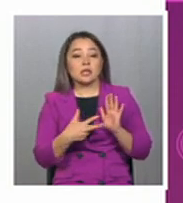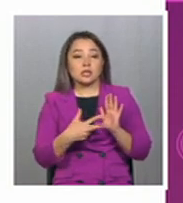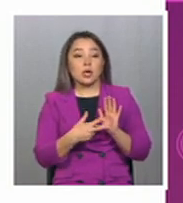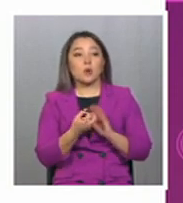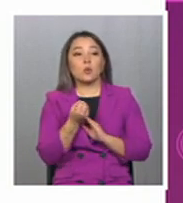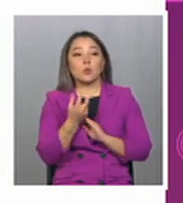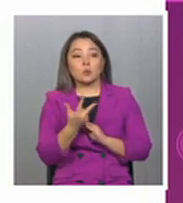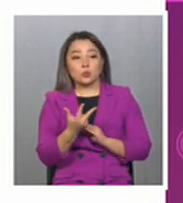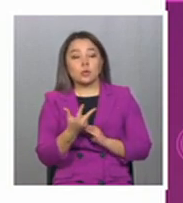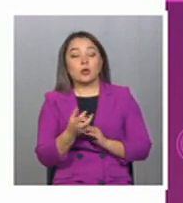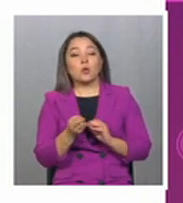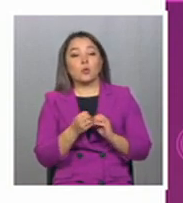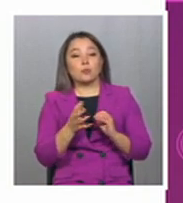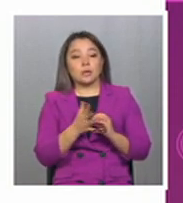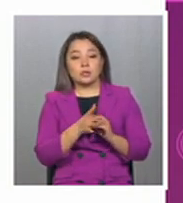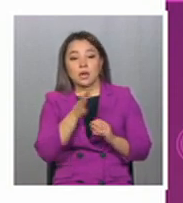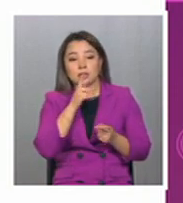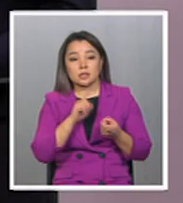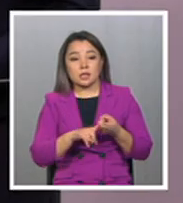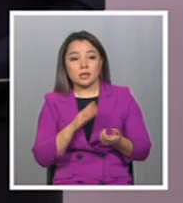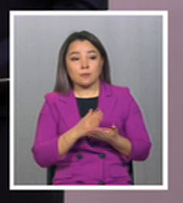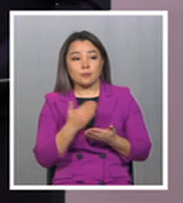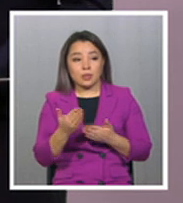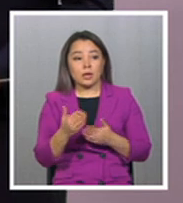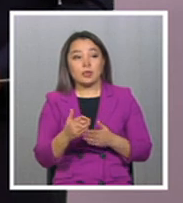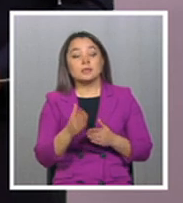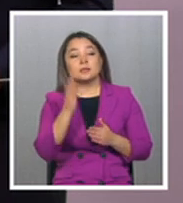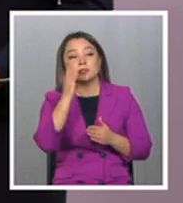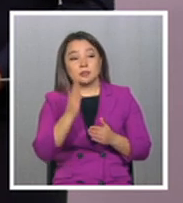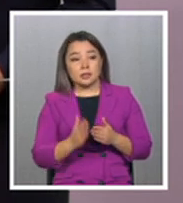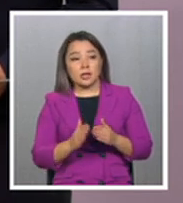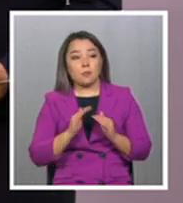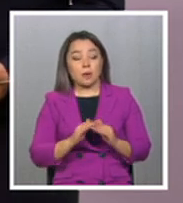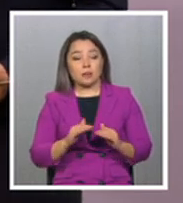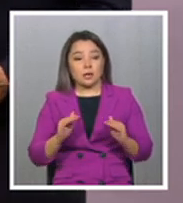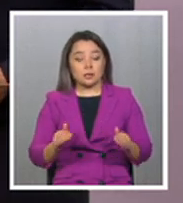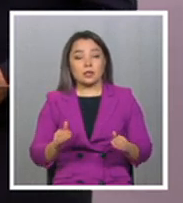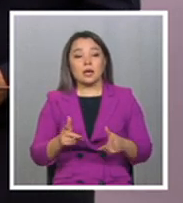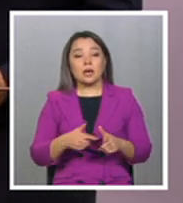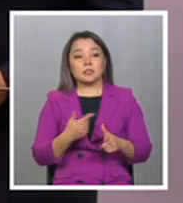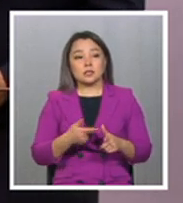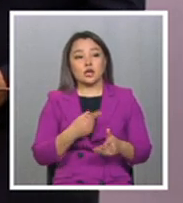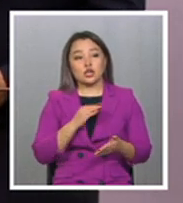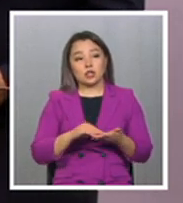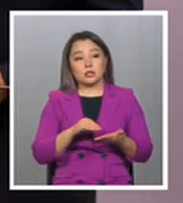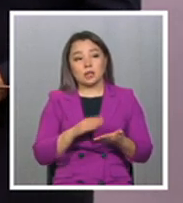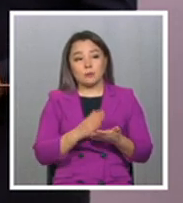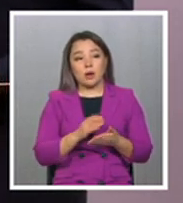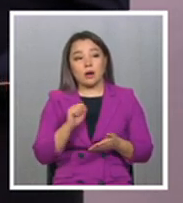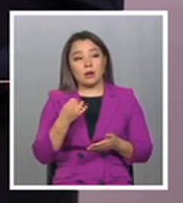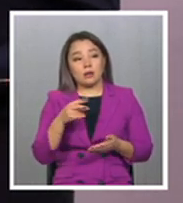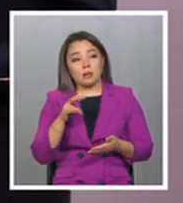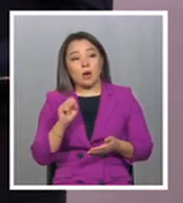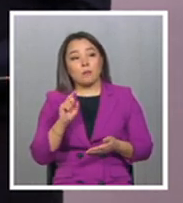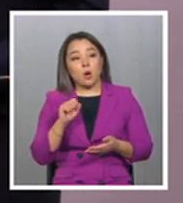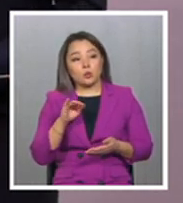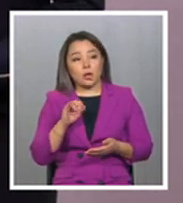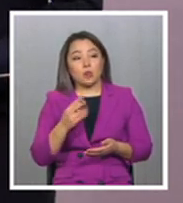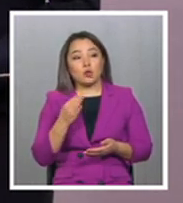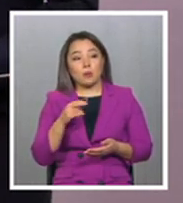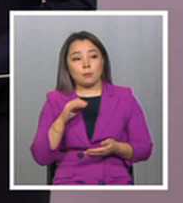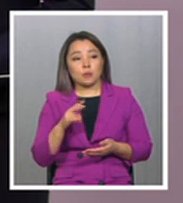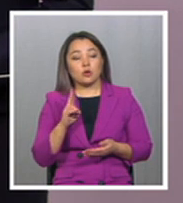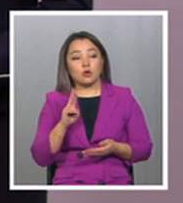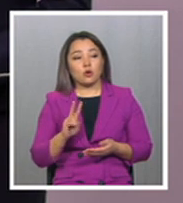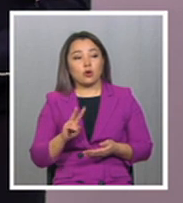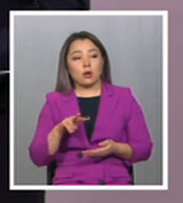13-де және 15 жаста. Тігінен балалардың есімдерін жазамыз. Айна, Бауыржан, Шолпан және